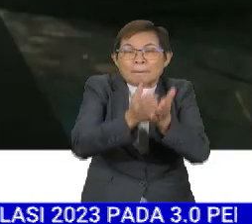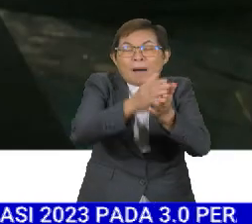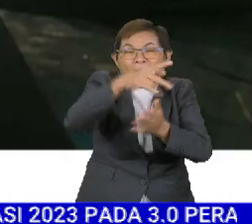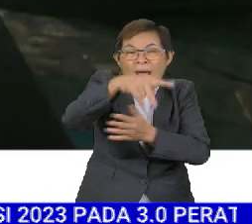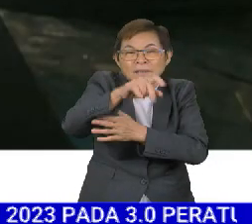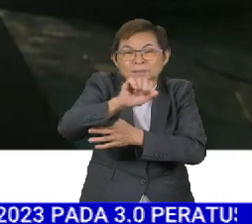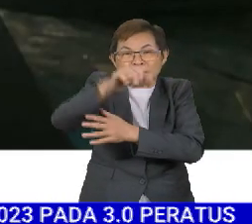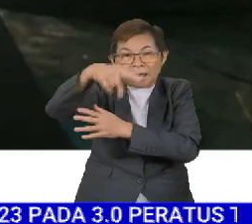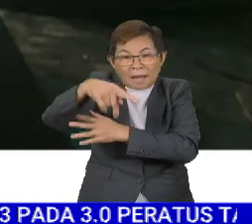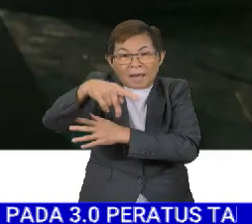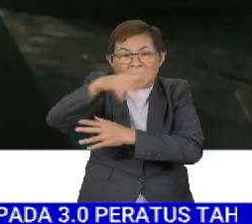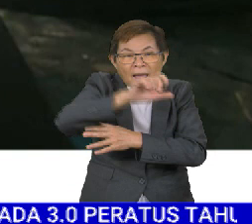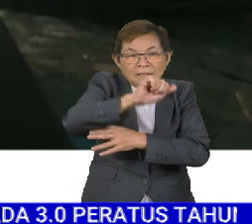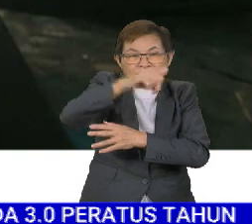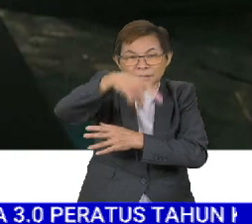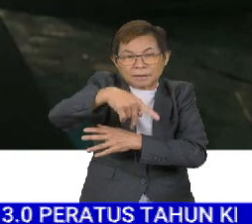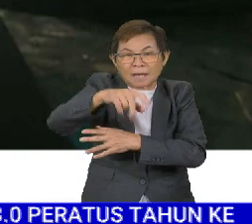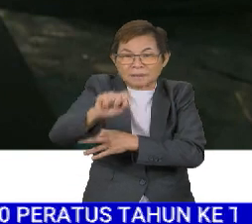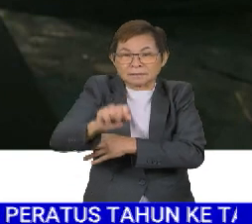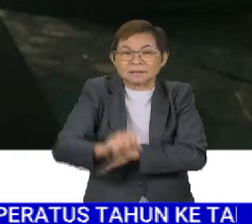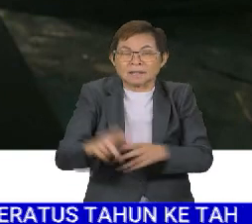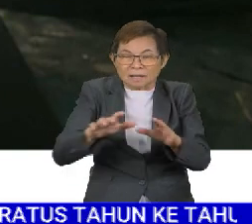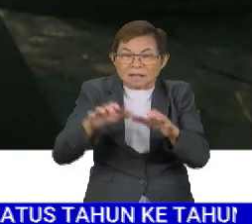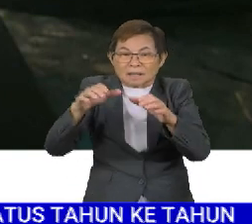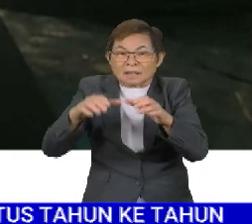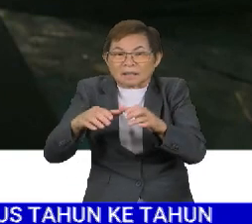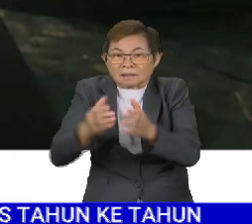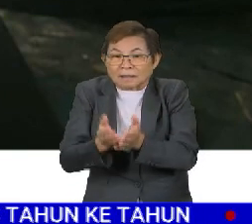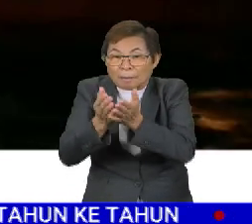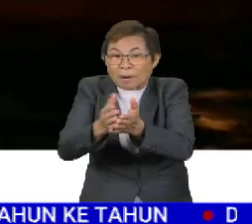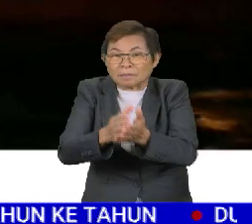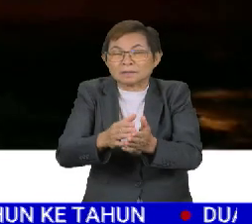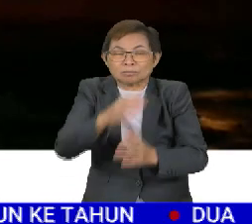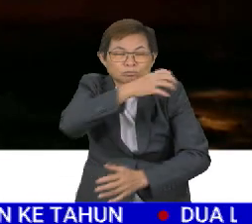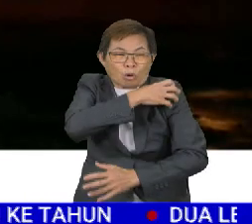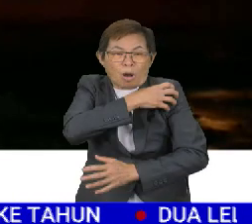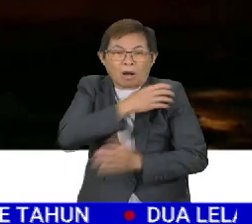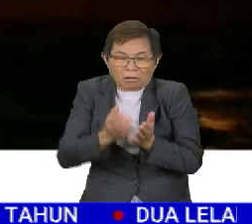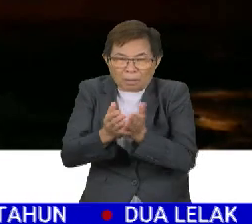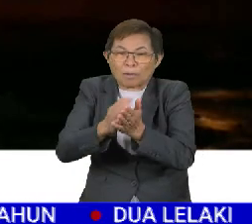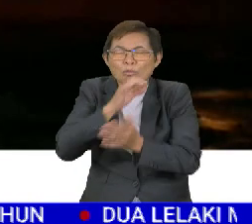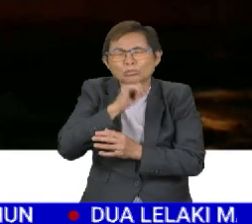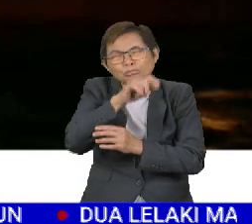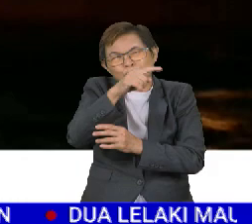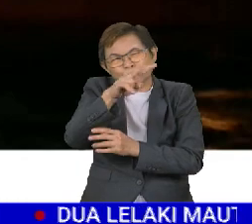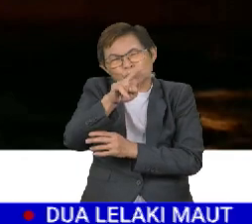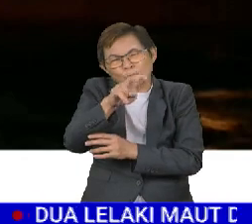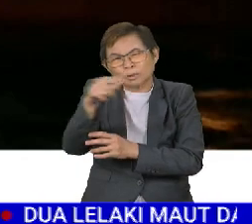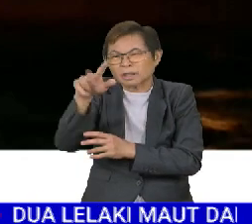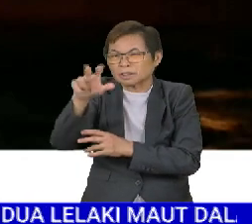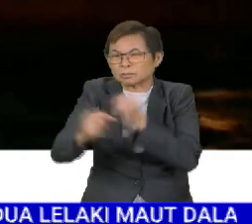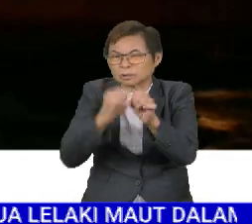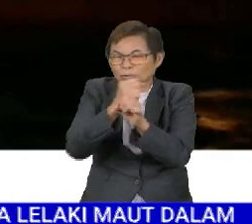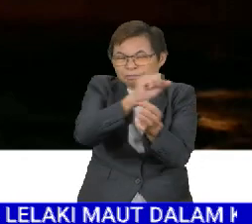susulan itu kapal setelah panik termasuk nahkoda berumur lingkungan 30 hingga 50 tahun ditahan untuk pemeriksaan